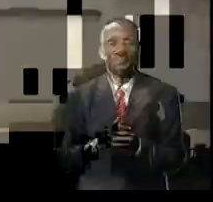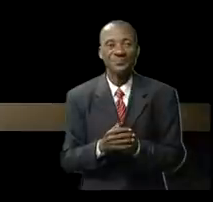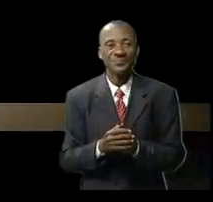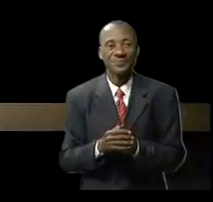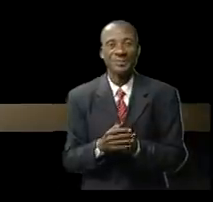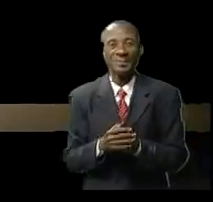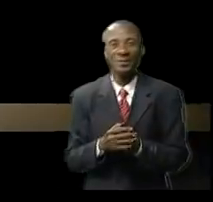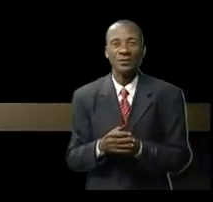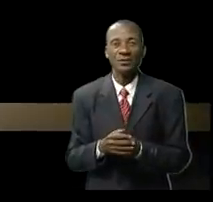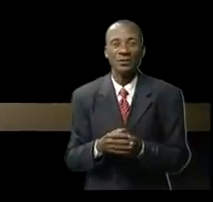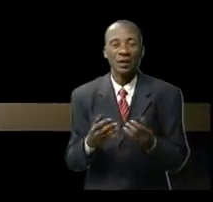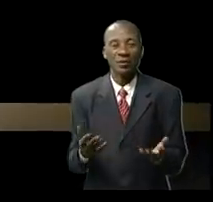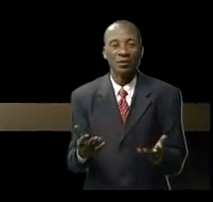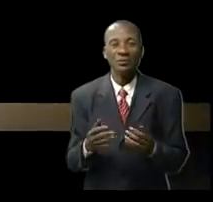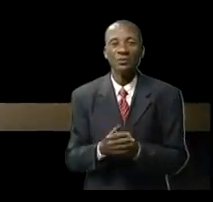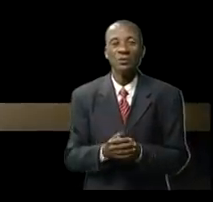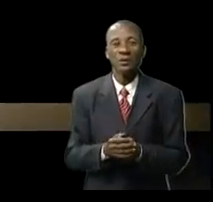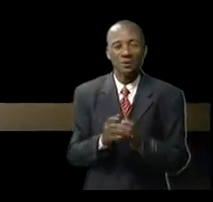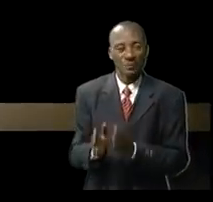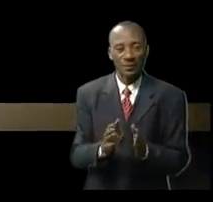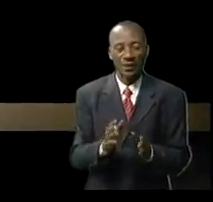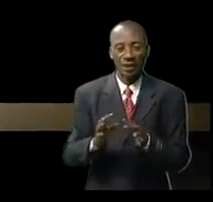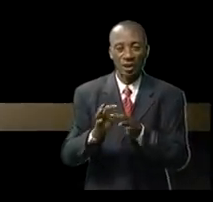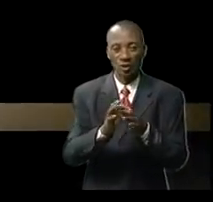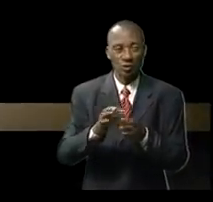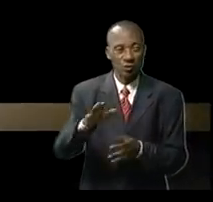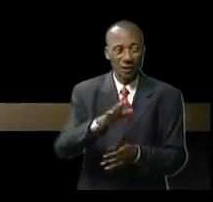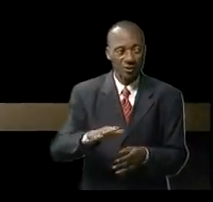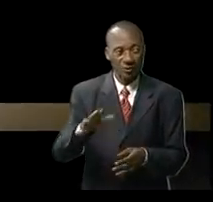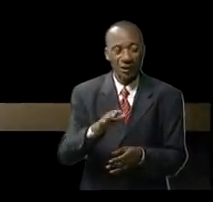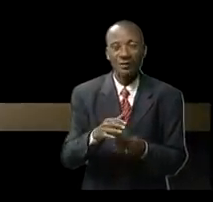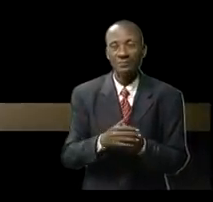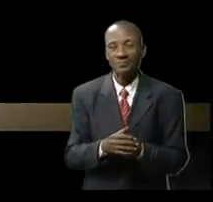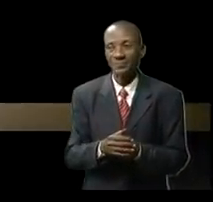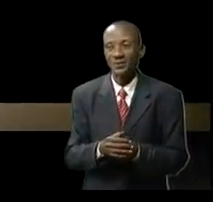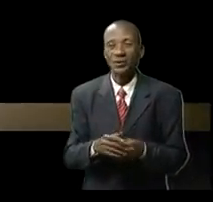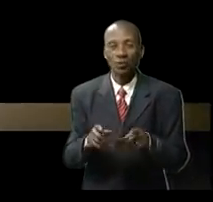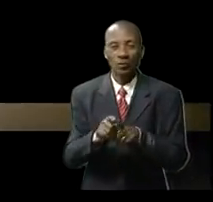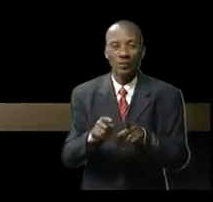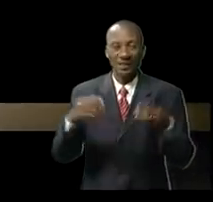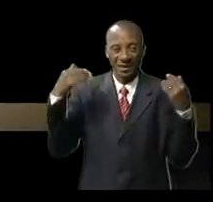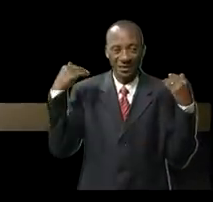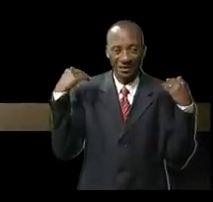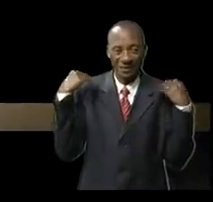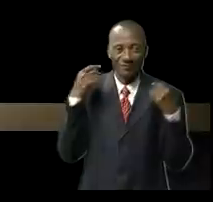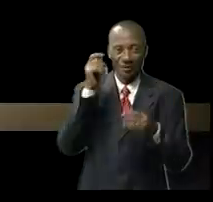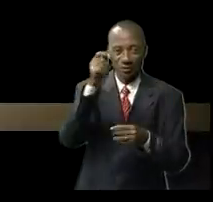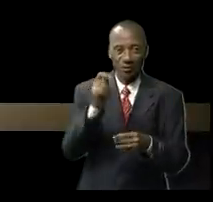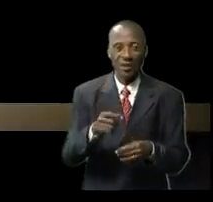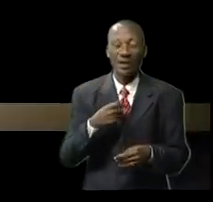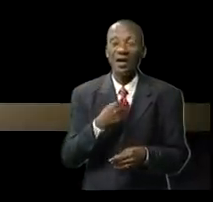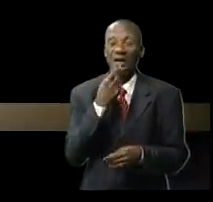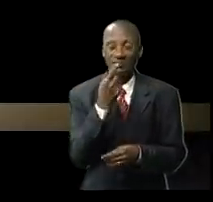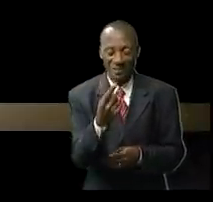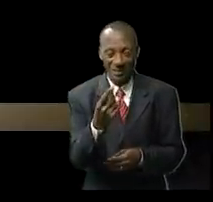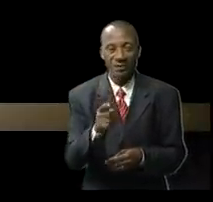transition. Ensuite, un gouvernement d'union nationale sera mis en place pour conduire la transition, a dit le chef putschiste, le lieutenant-colonel Mamadi Doumbouya,